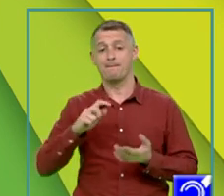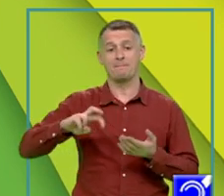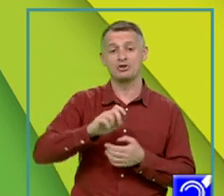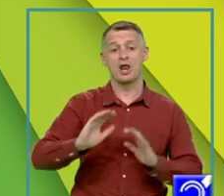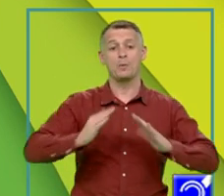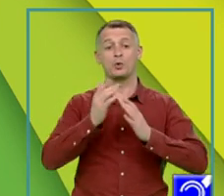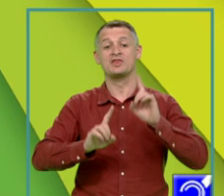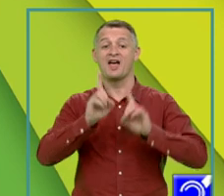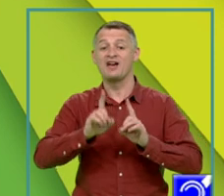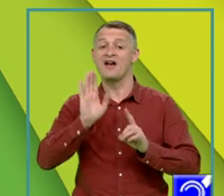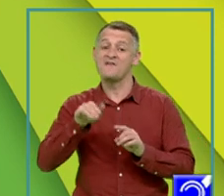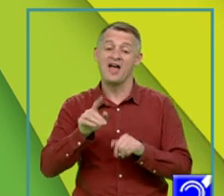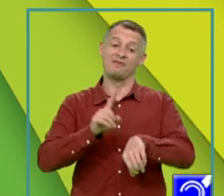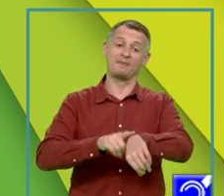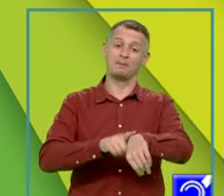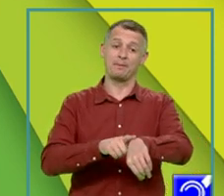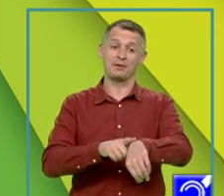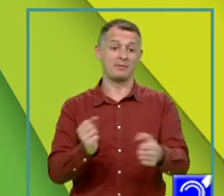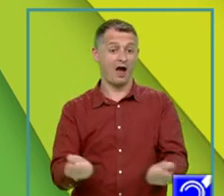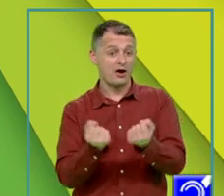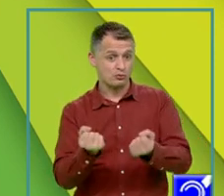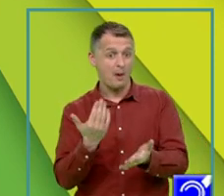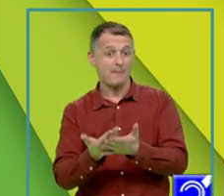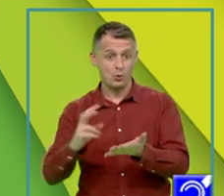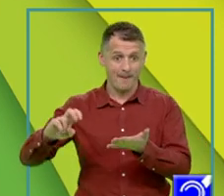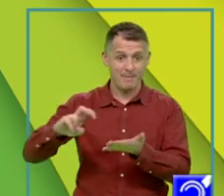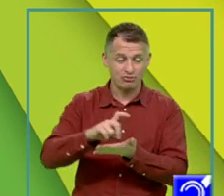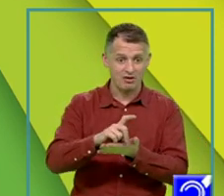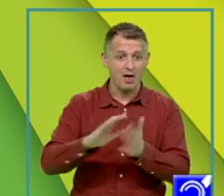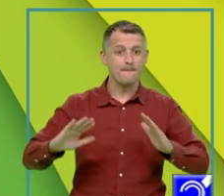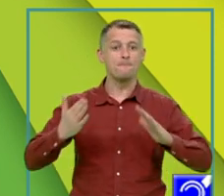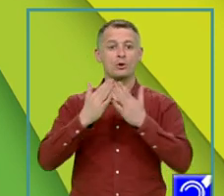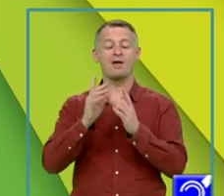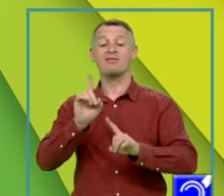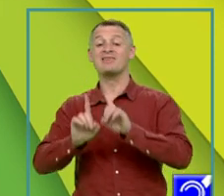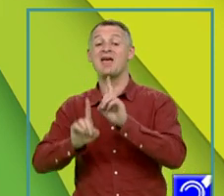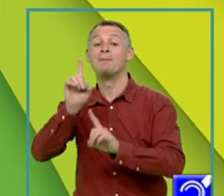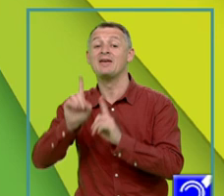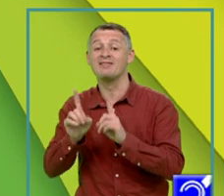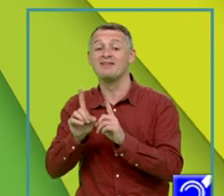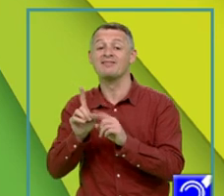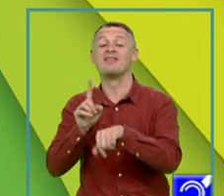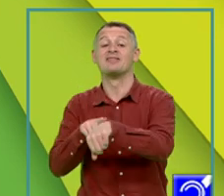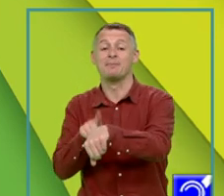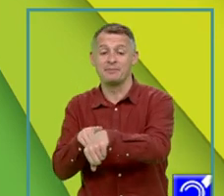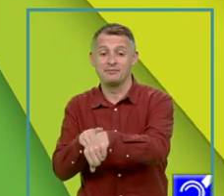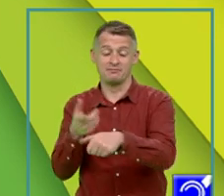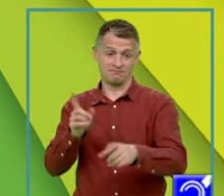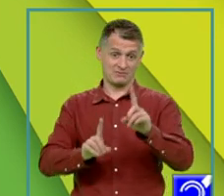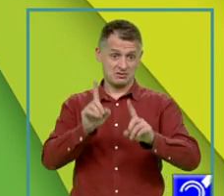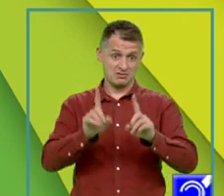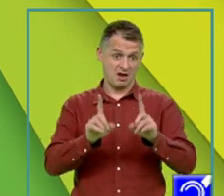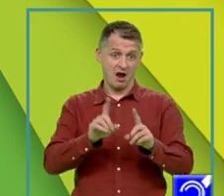dacă aș avea timp acțiunea de a mea ajunge la munte depinde de timp aș merge